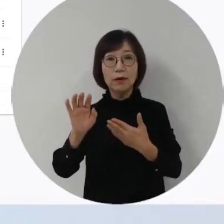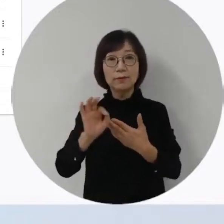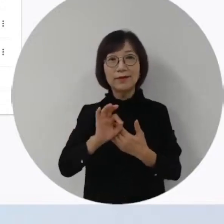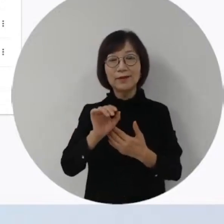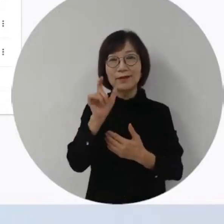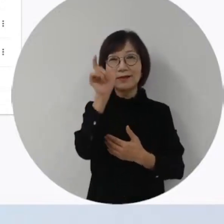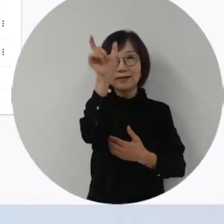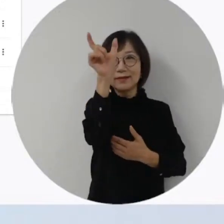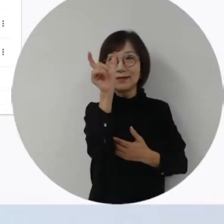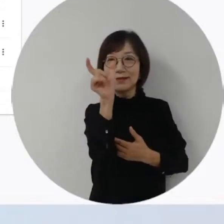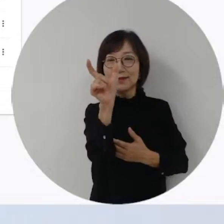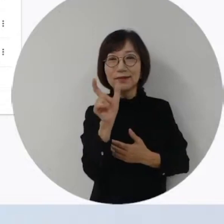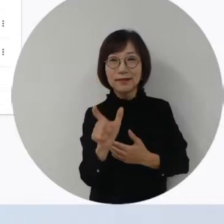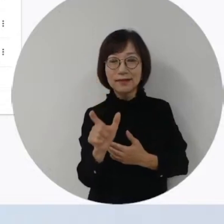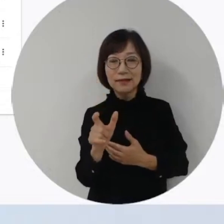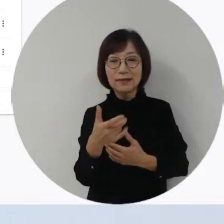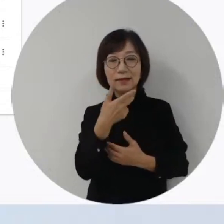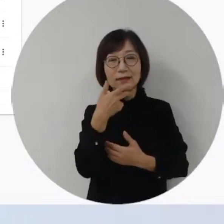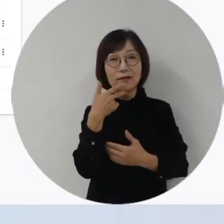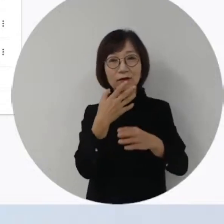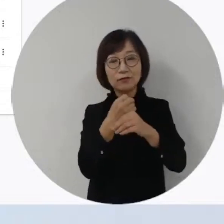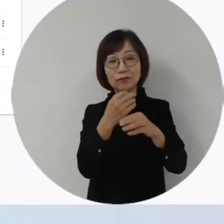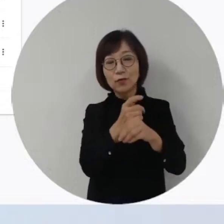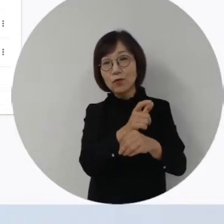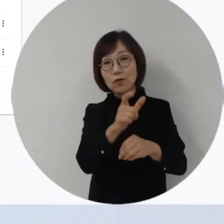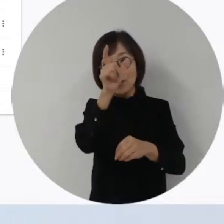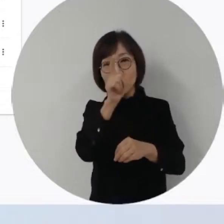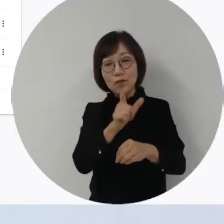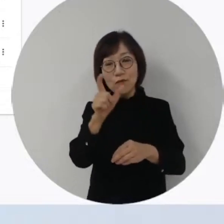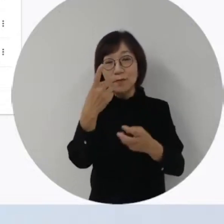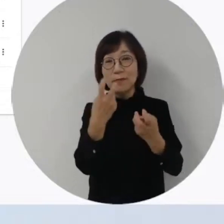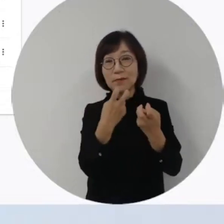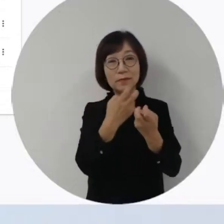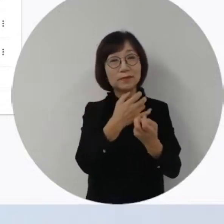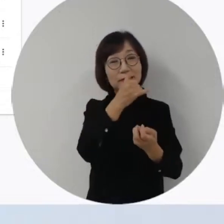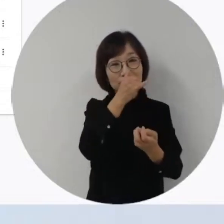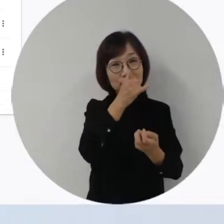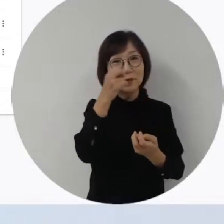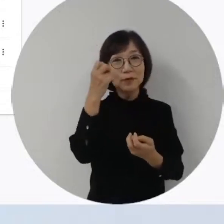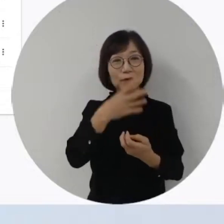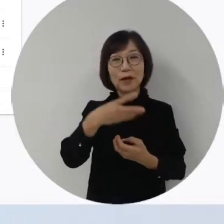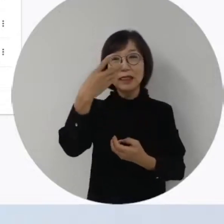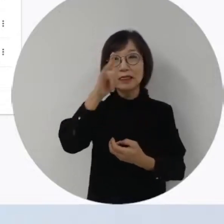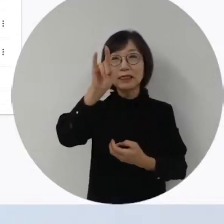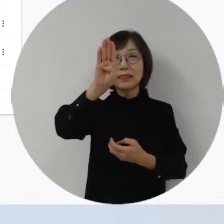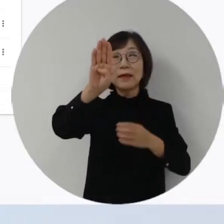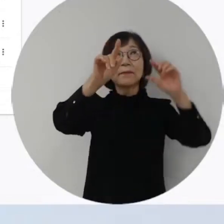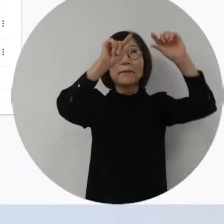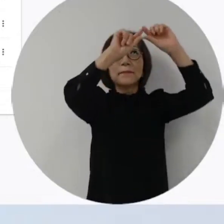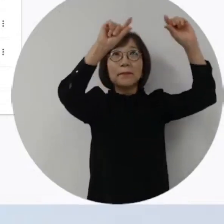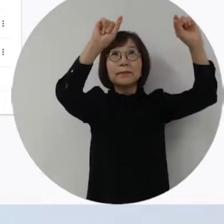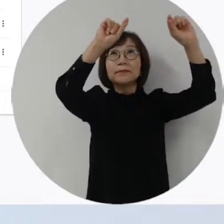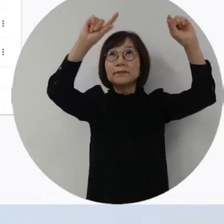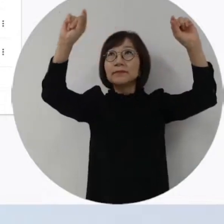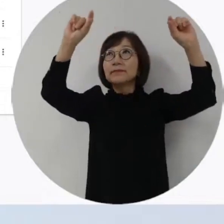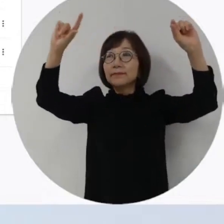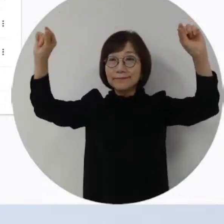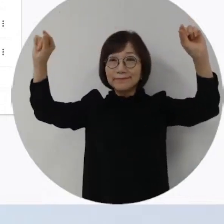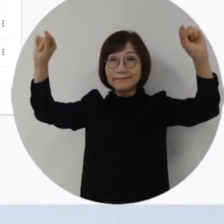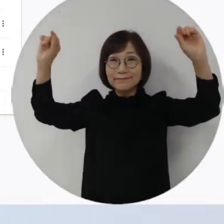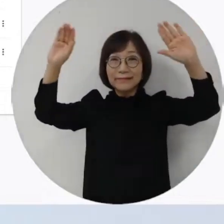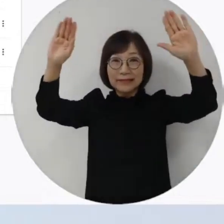URL을 복사해서 새 페이지 추가할 수도 있지만 탭을 이렇게 다 띄워놓은 상태에서 현재